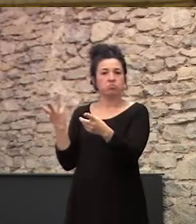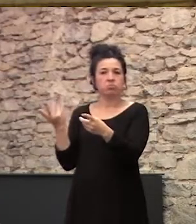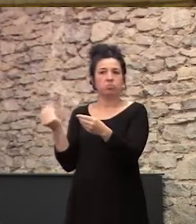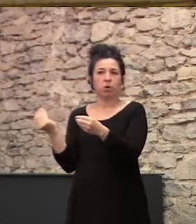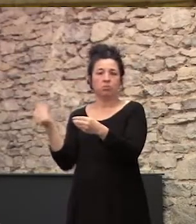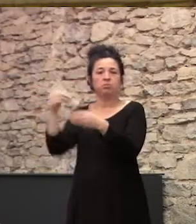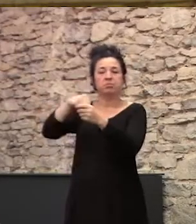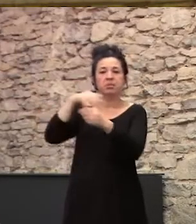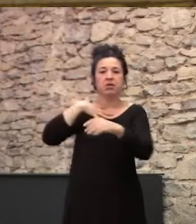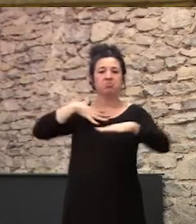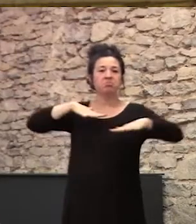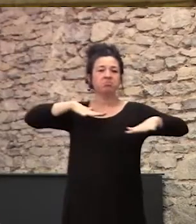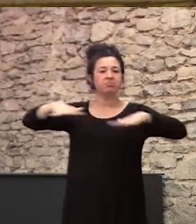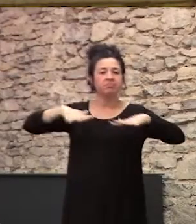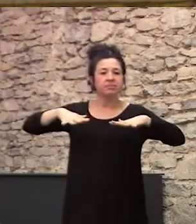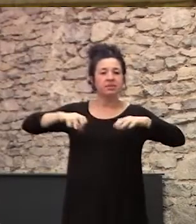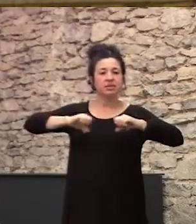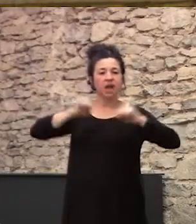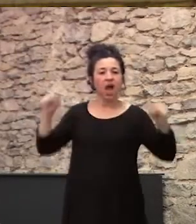ekintzen aldetik eta horrela,